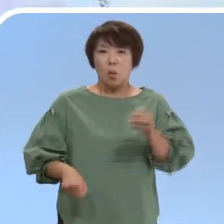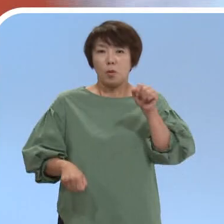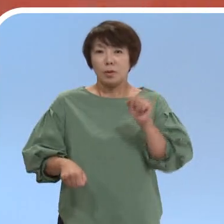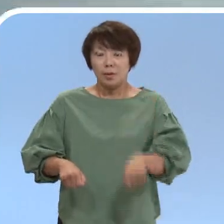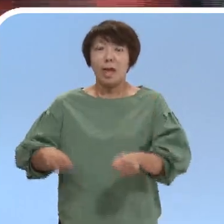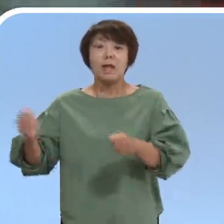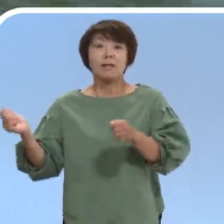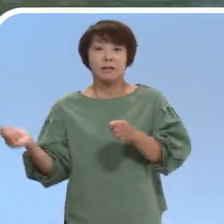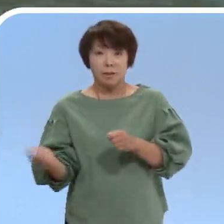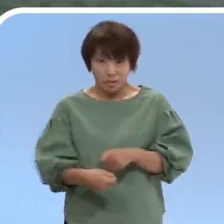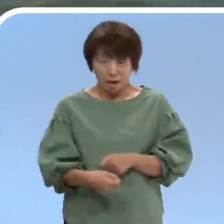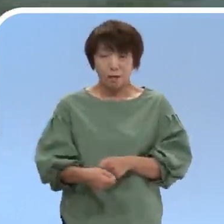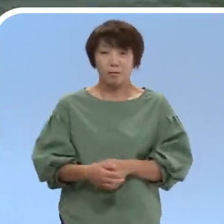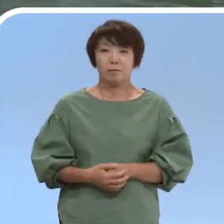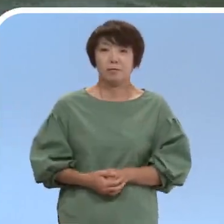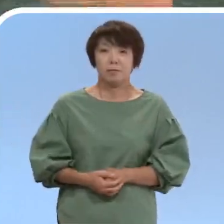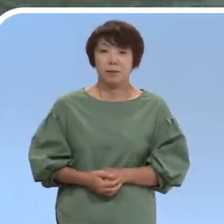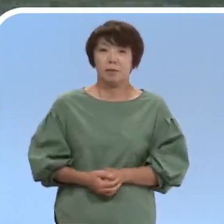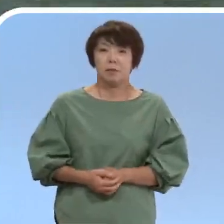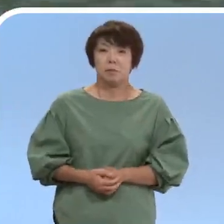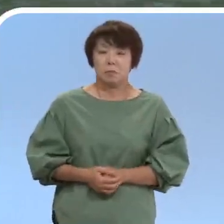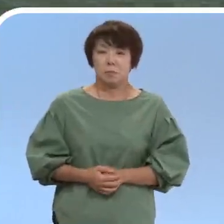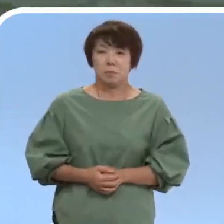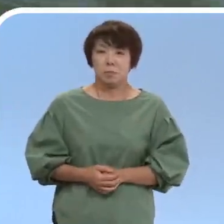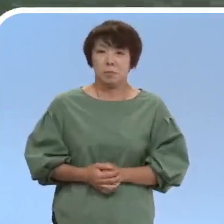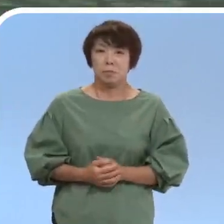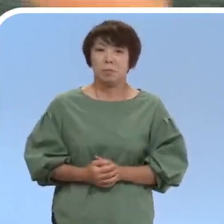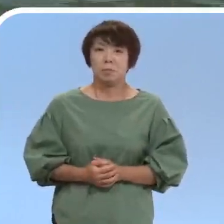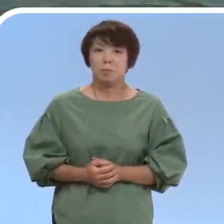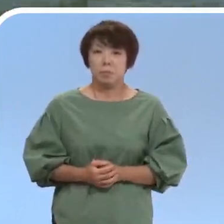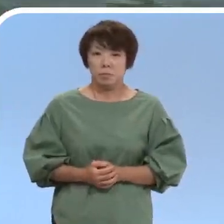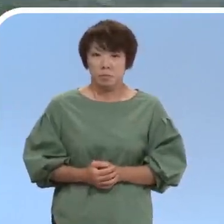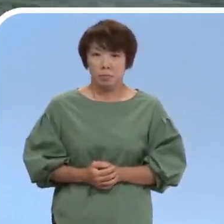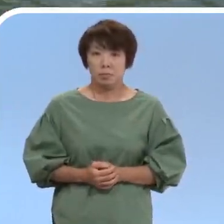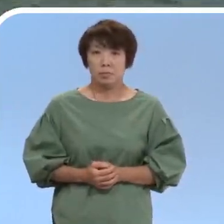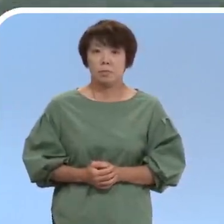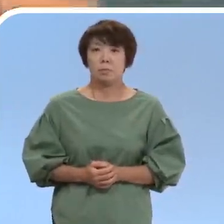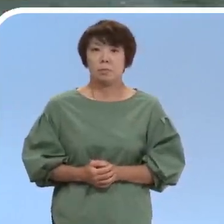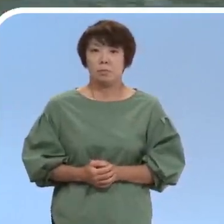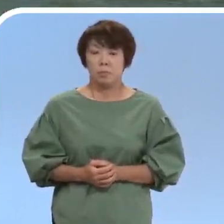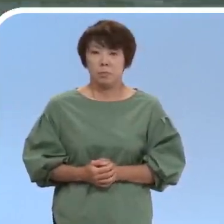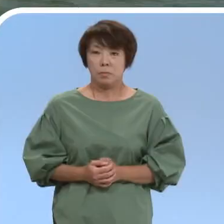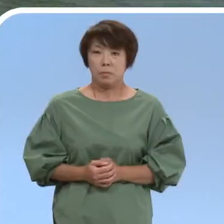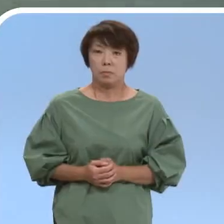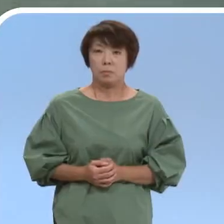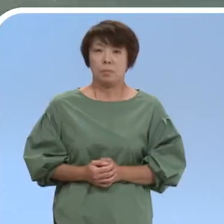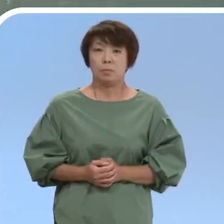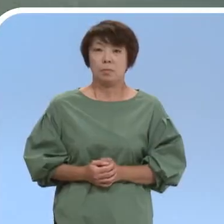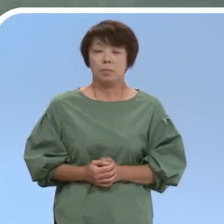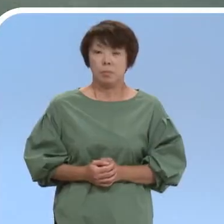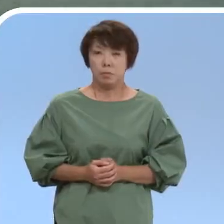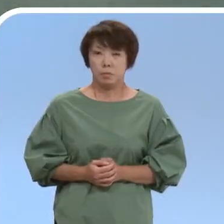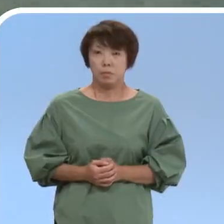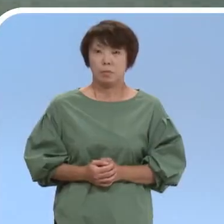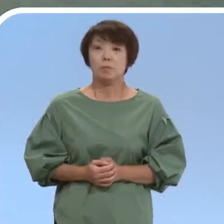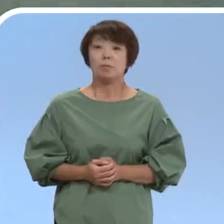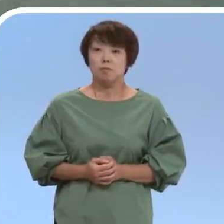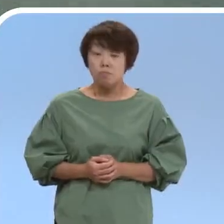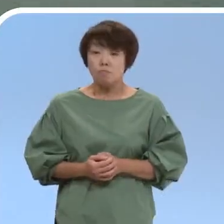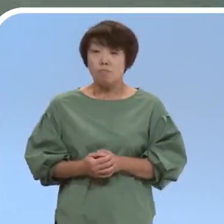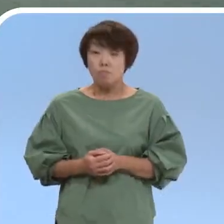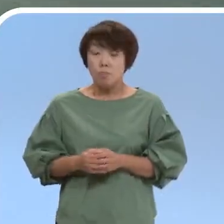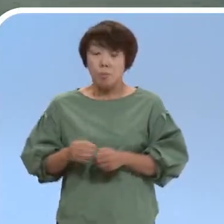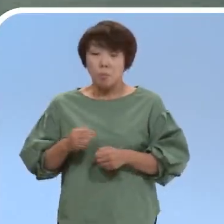ン、ドンデンジャン、ドンデンジャン、ドンデ